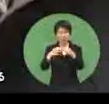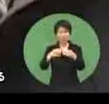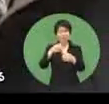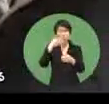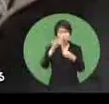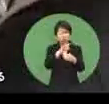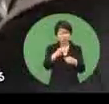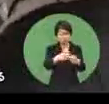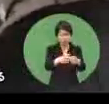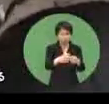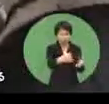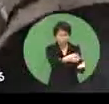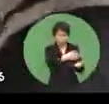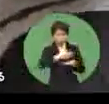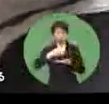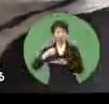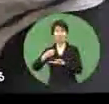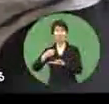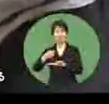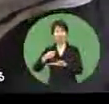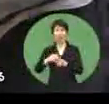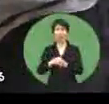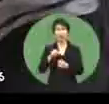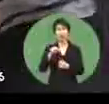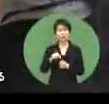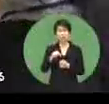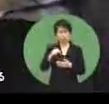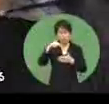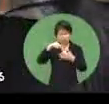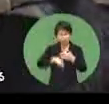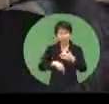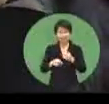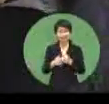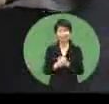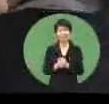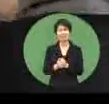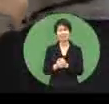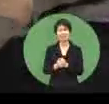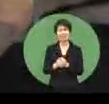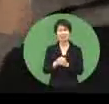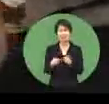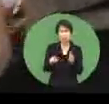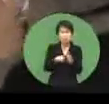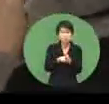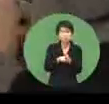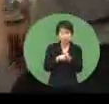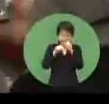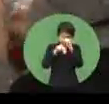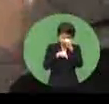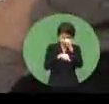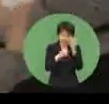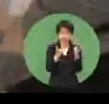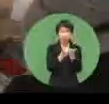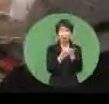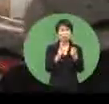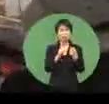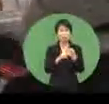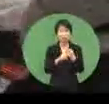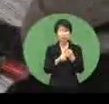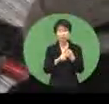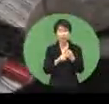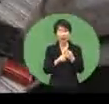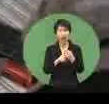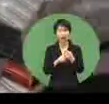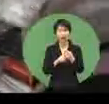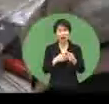てくる食品なんですけれども、そういった食品の中に含まれる細菌の数とかブドウ球